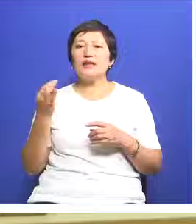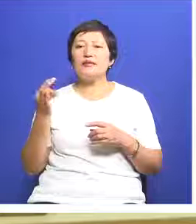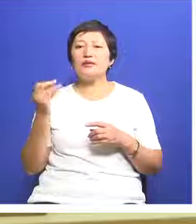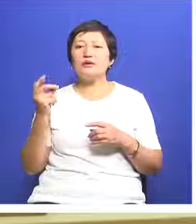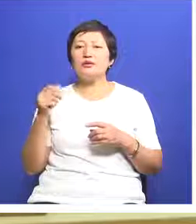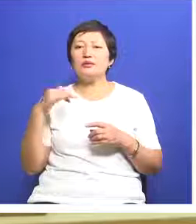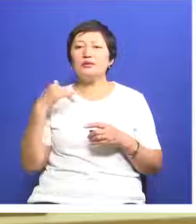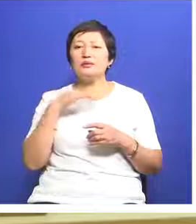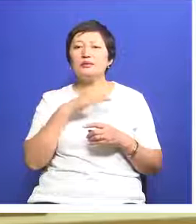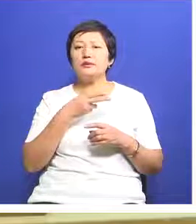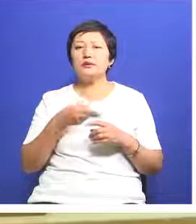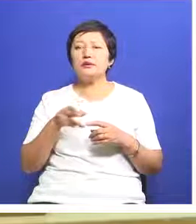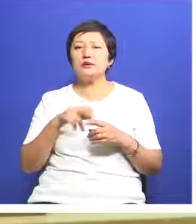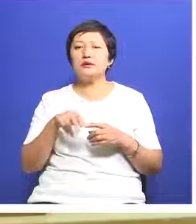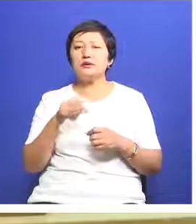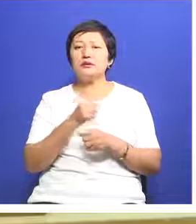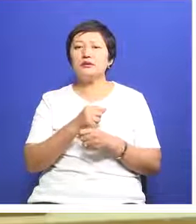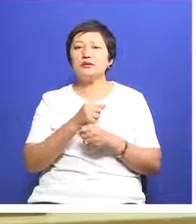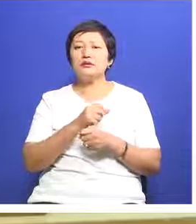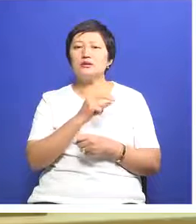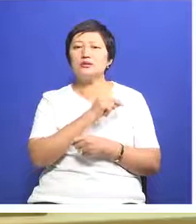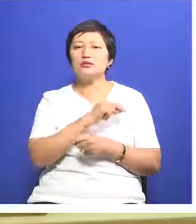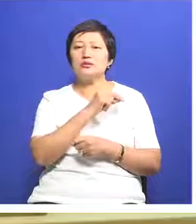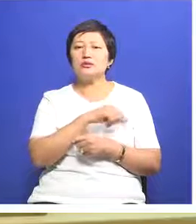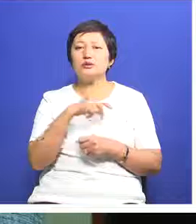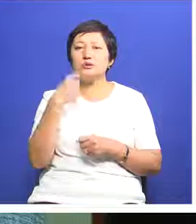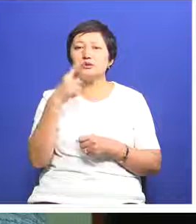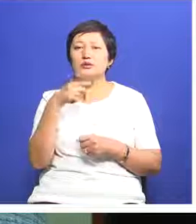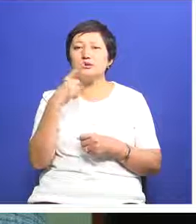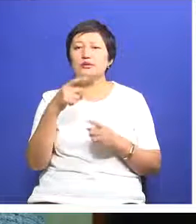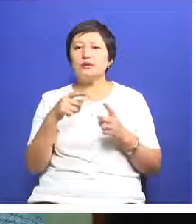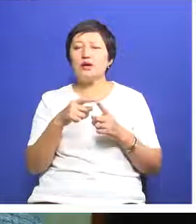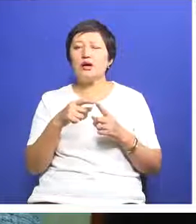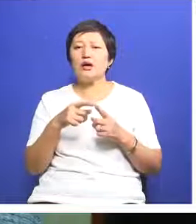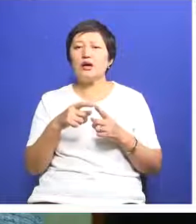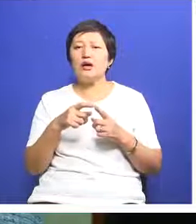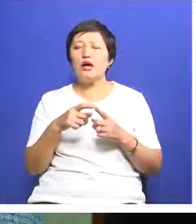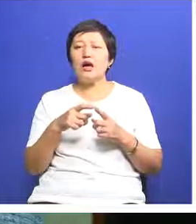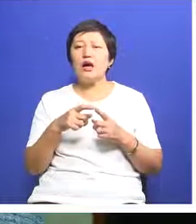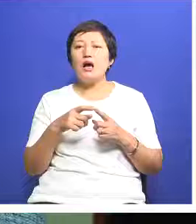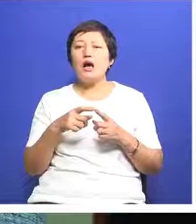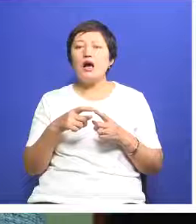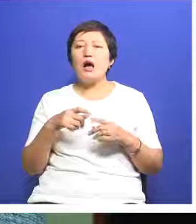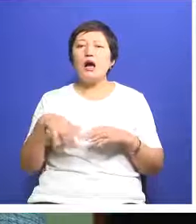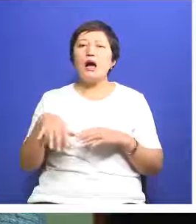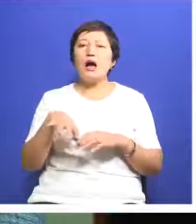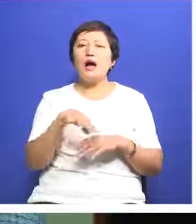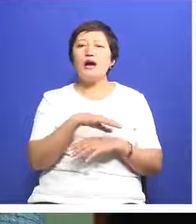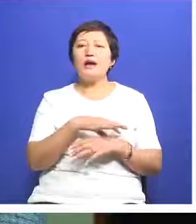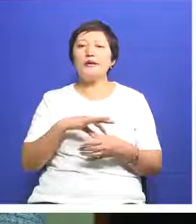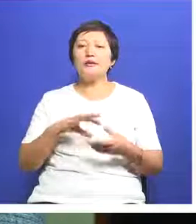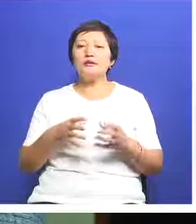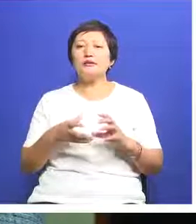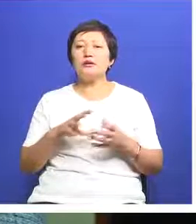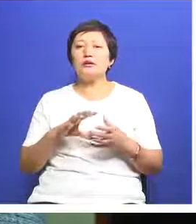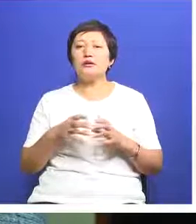кетеді. Қазіргі жүріп жатқан науқан жұмысы осы. Әлемдегі азаматтардың негізгі табыс көзі ауыл